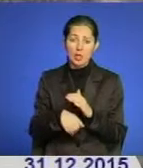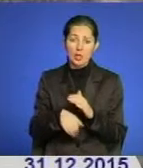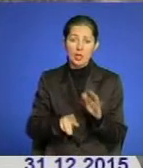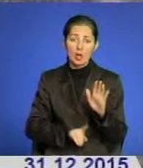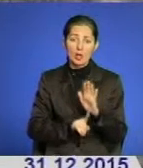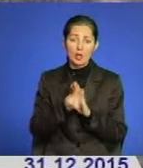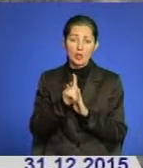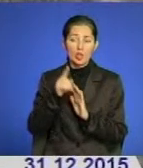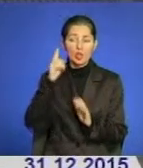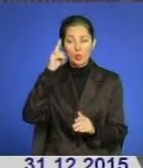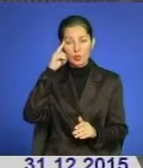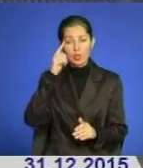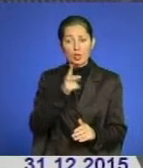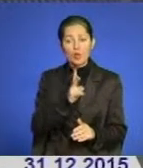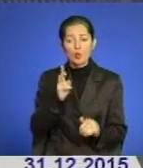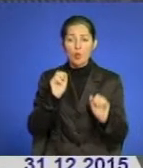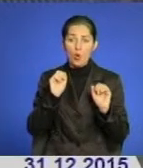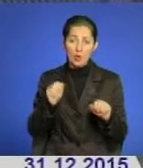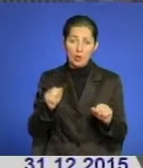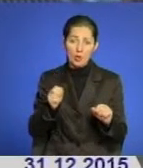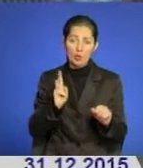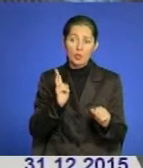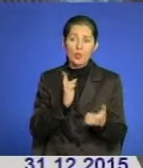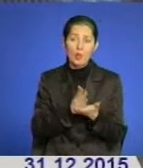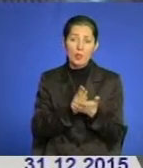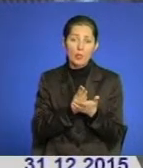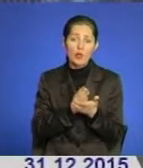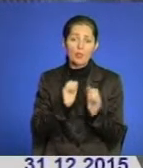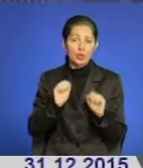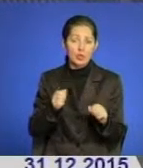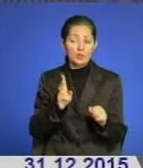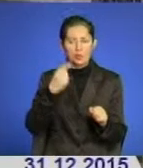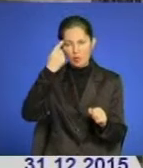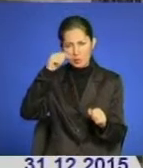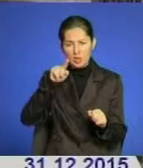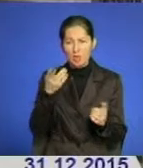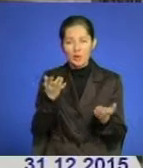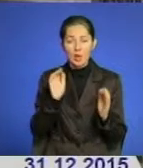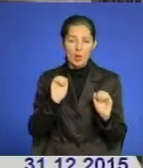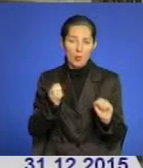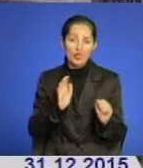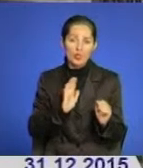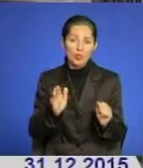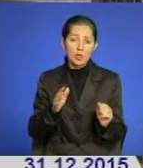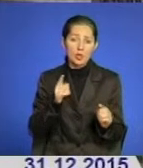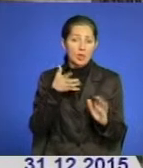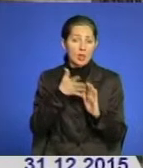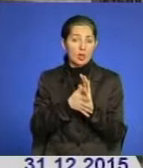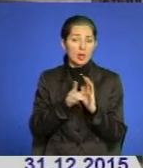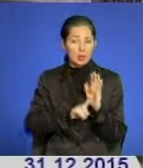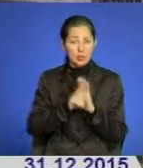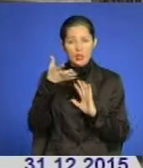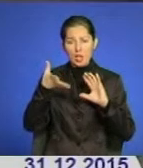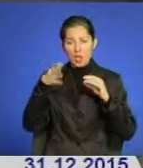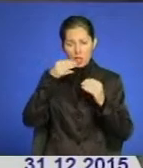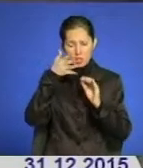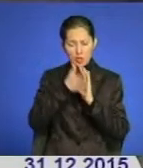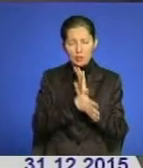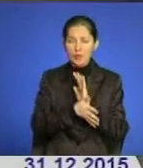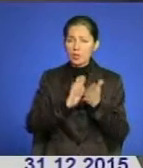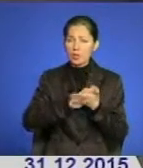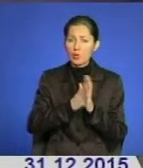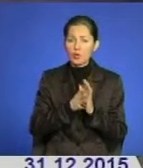почали думати, хто міг, хто мав доступ, хто знав, де воно може бути, почали аналізувати ситуацію і не могли